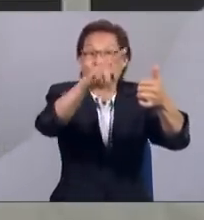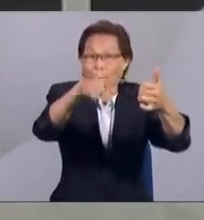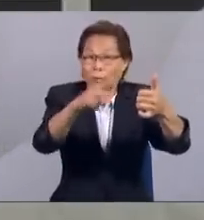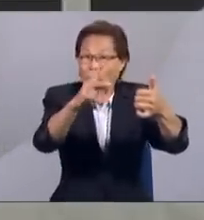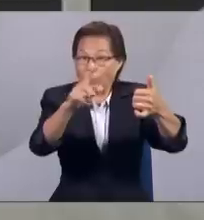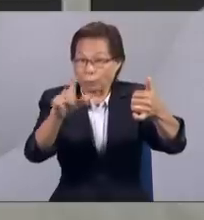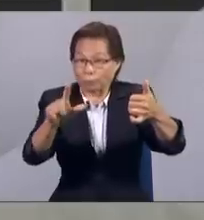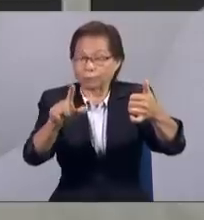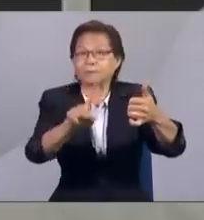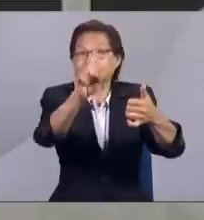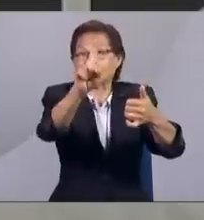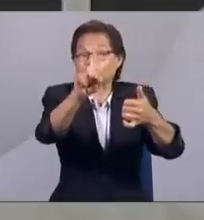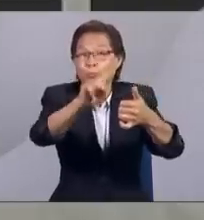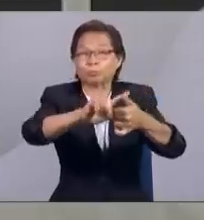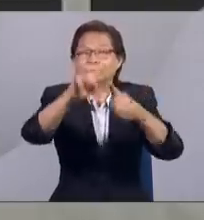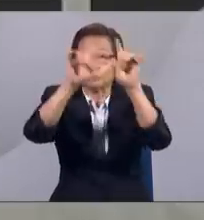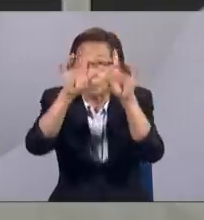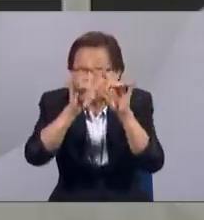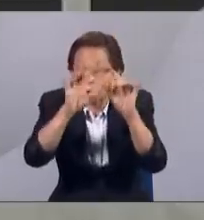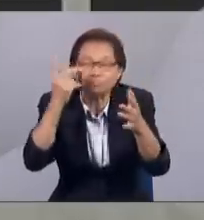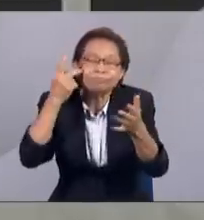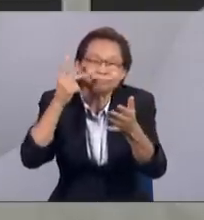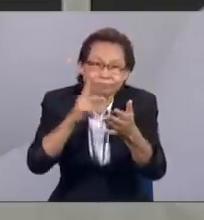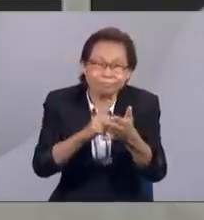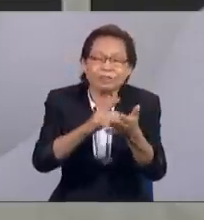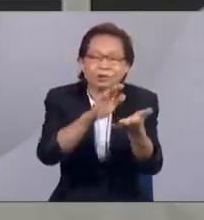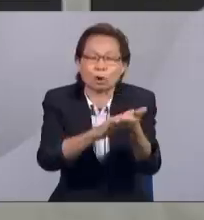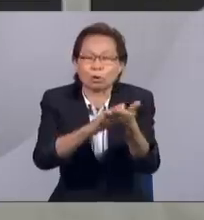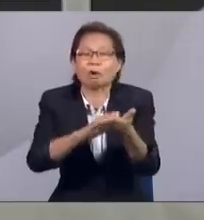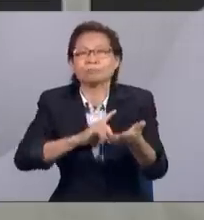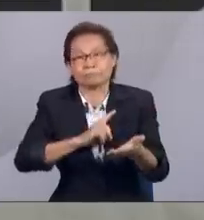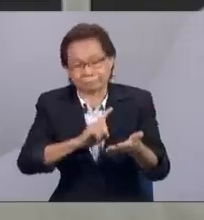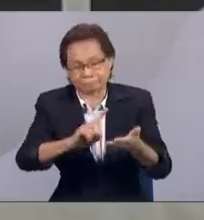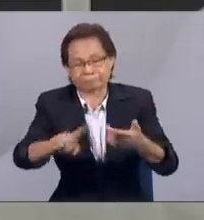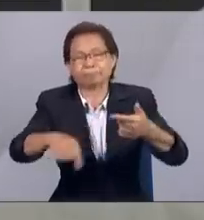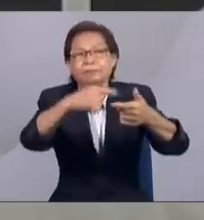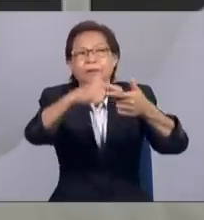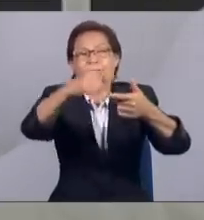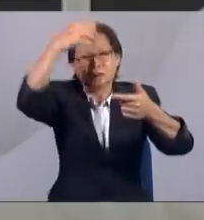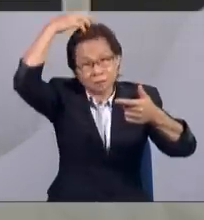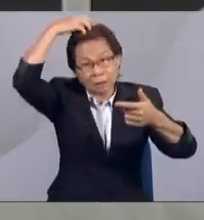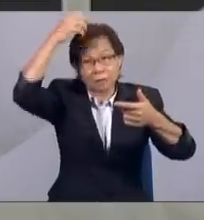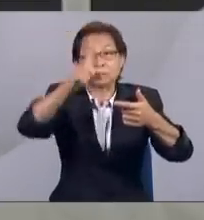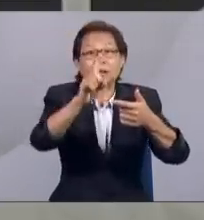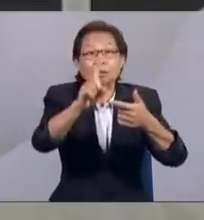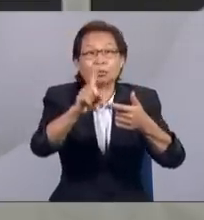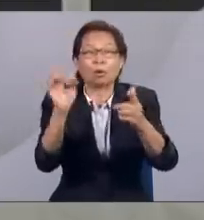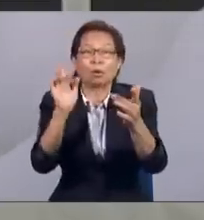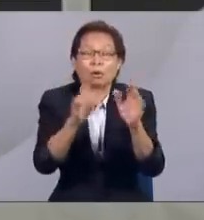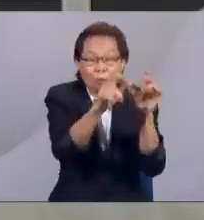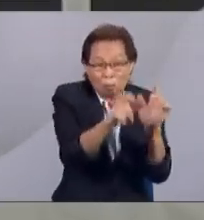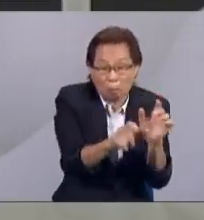Kuala Lumpur, 1 kes saringan dikesan di sekolah Tafiz. Di Selangor, 1 kes kontak